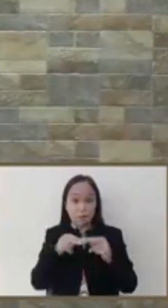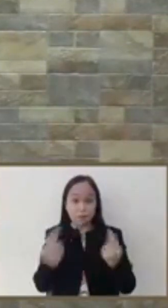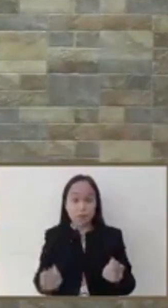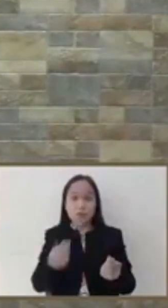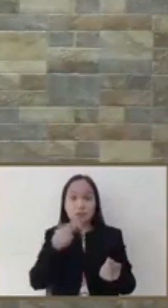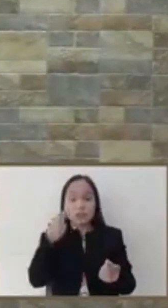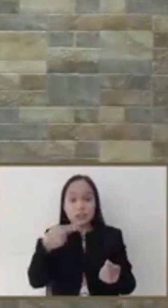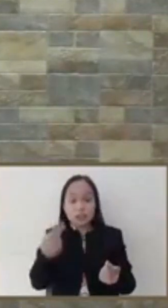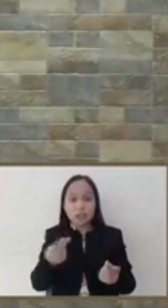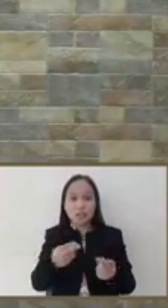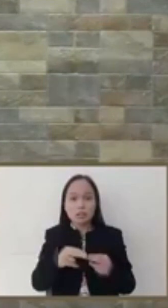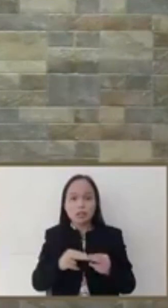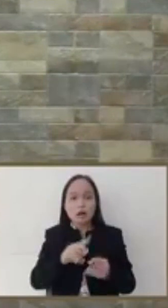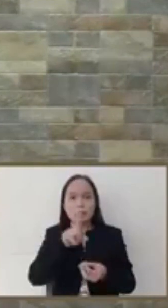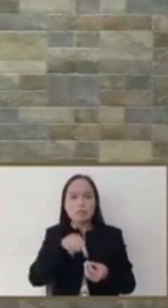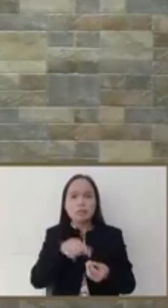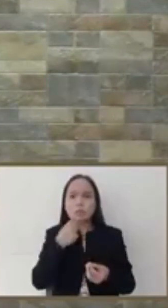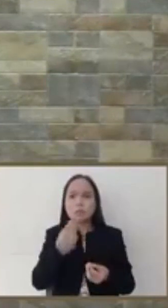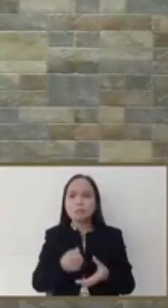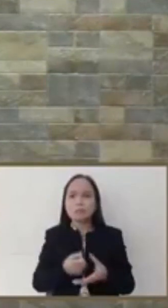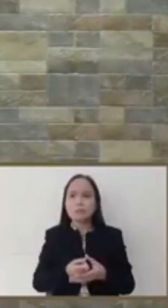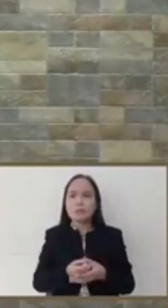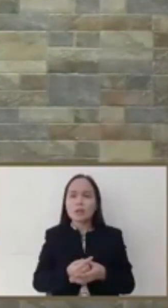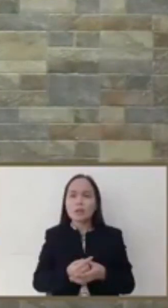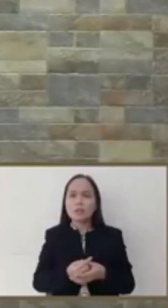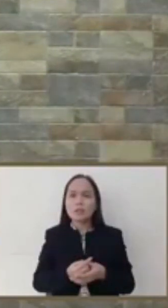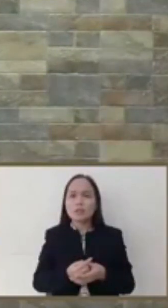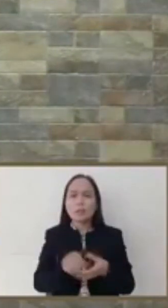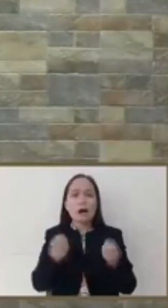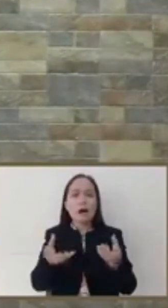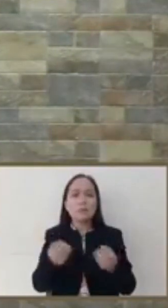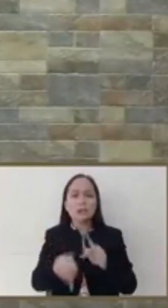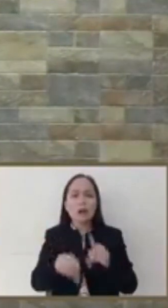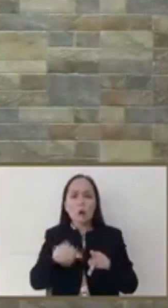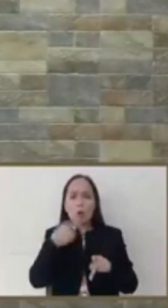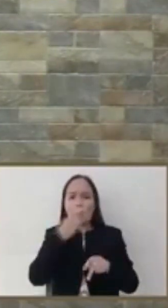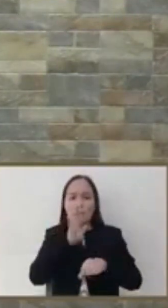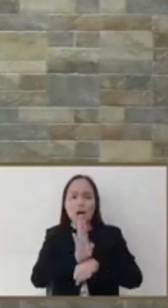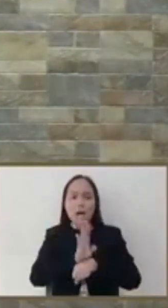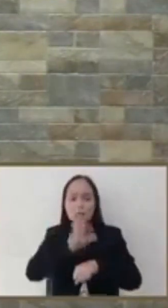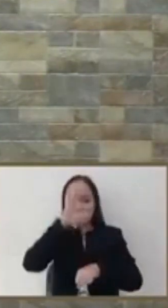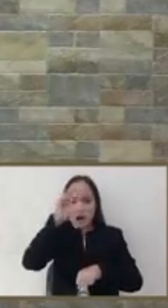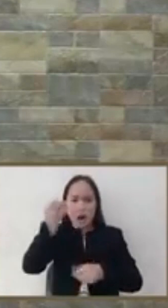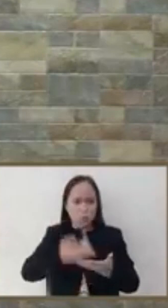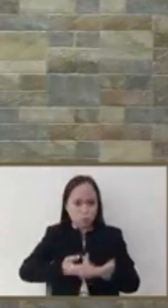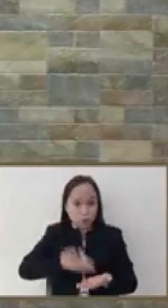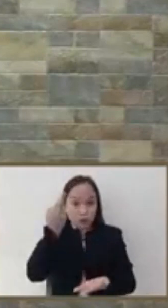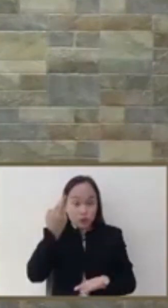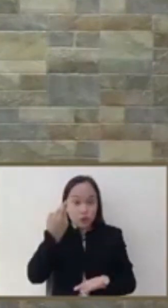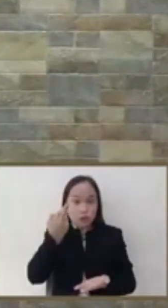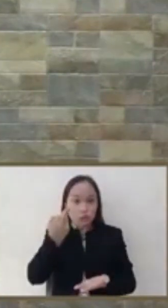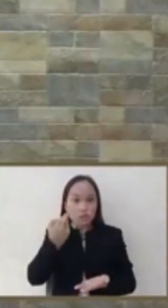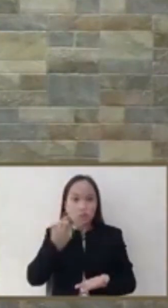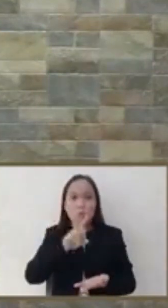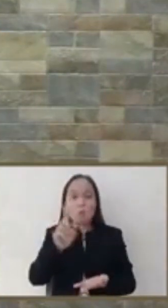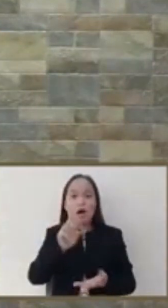kayong makikita na yung mga investors, malaking tao po ito, mga kapatid, yung katapusan